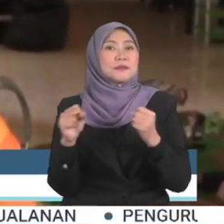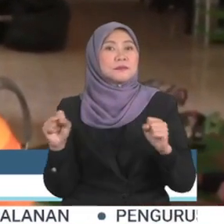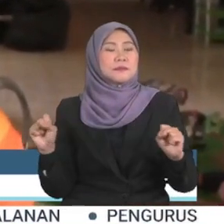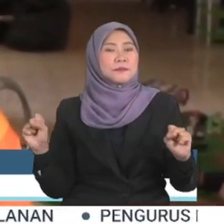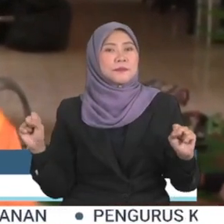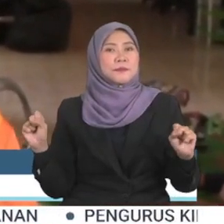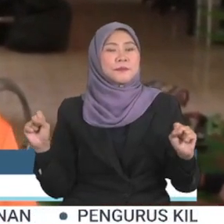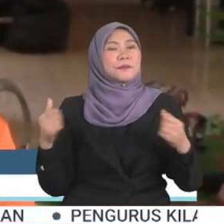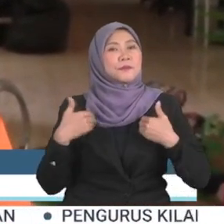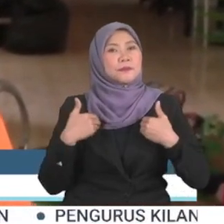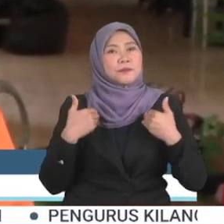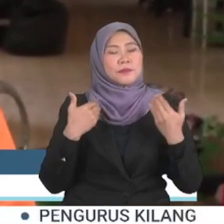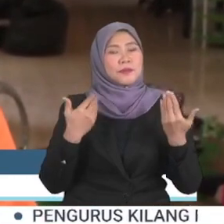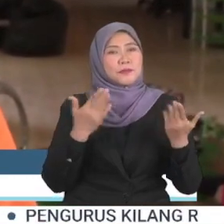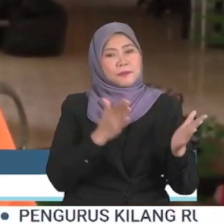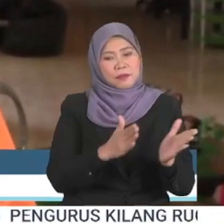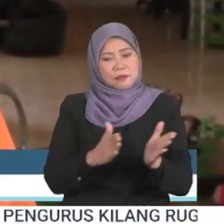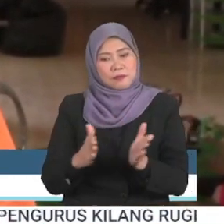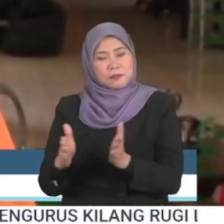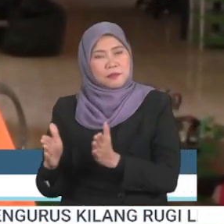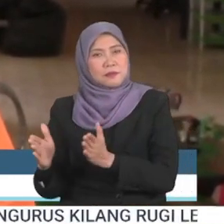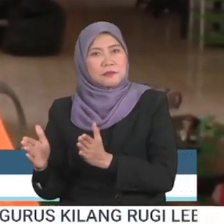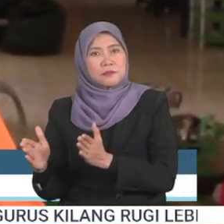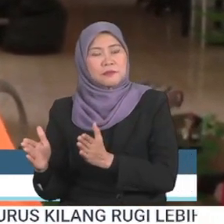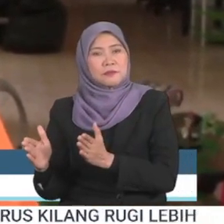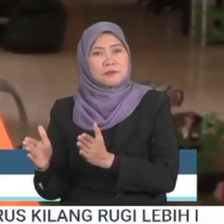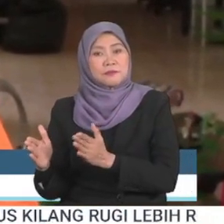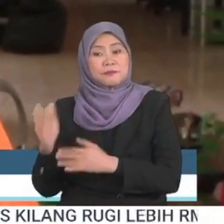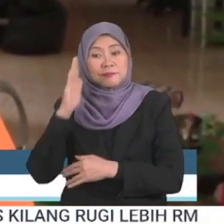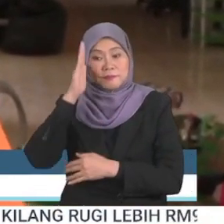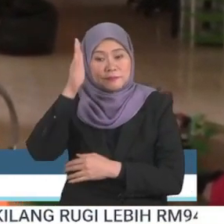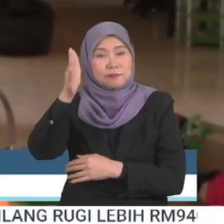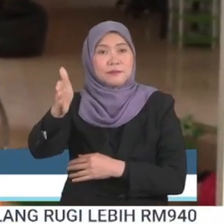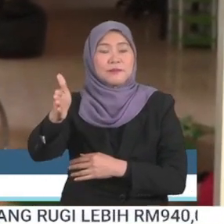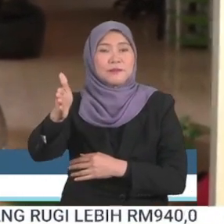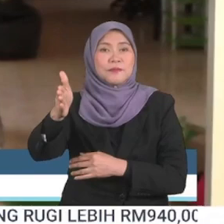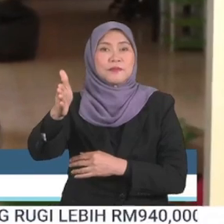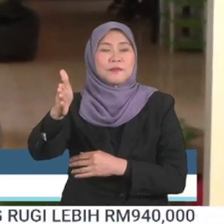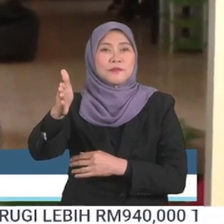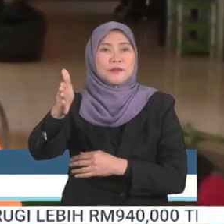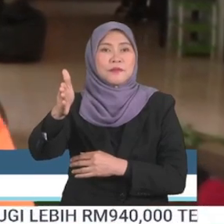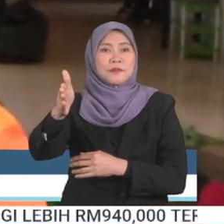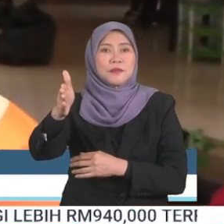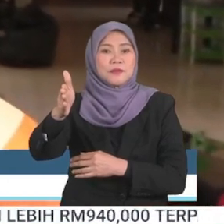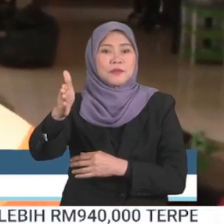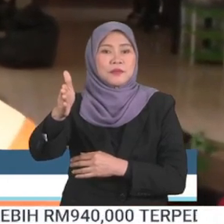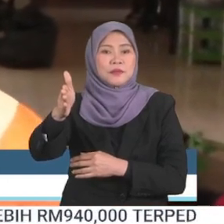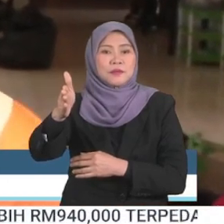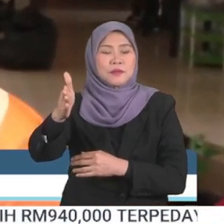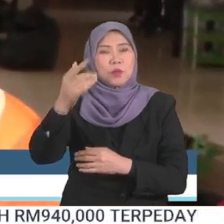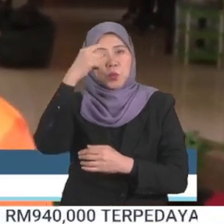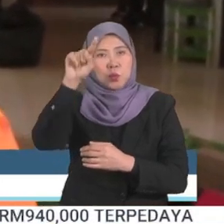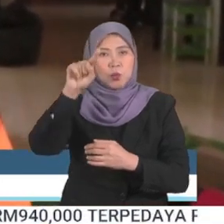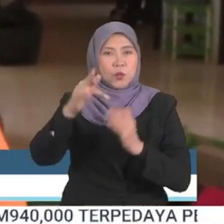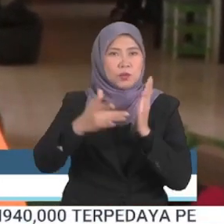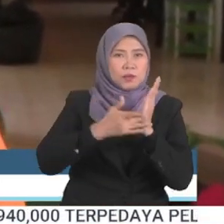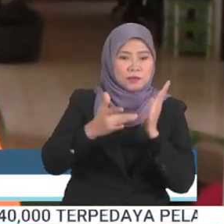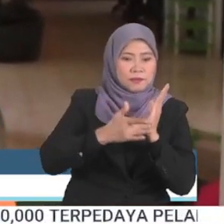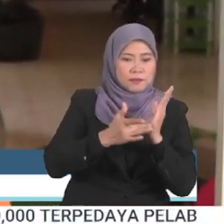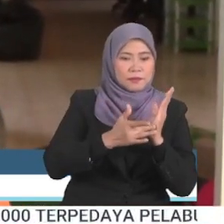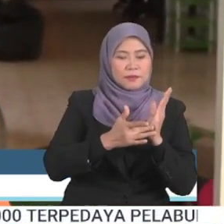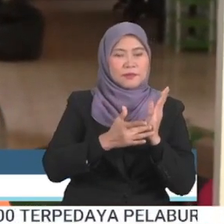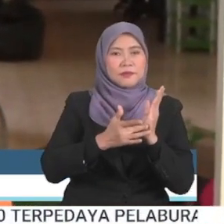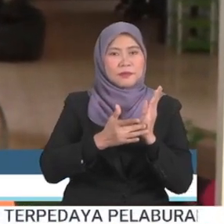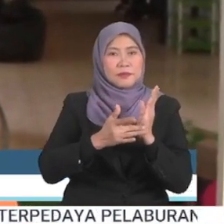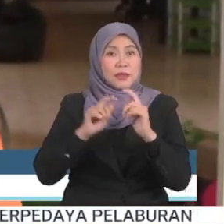kita juga ada plan untuk yang akan datang untuk keadaan teknikal bantuan.